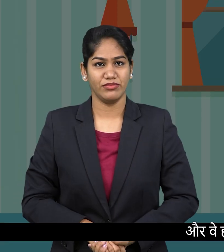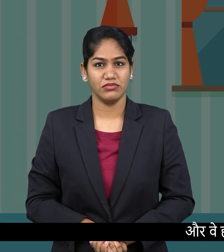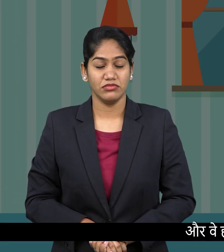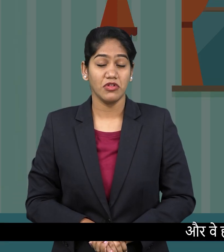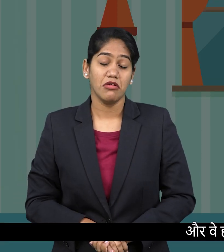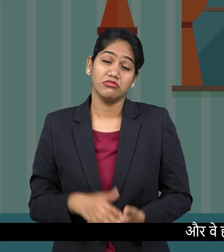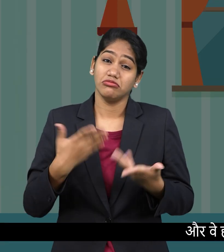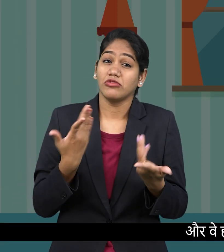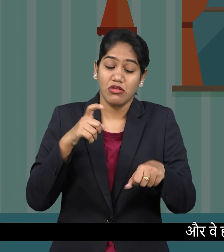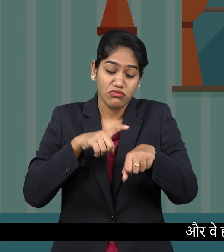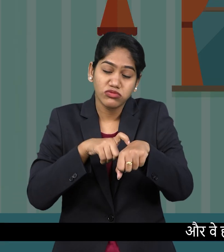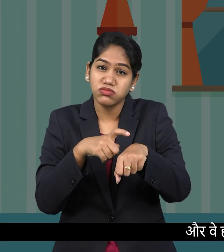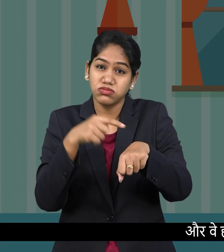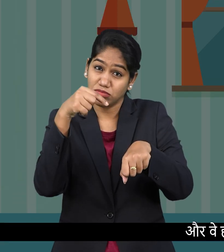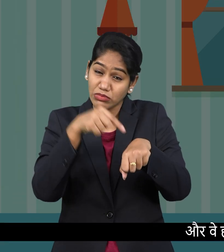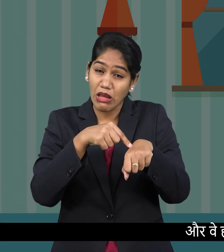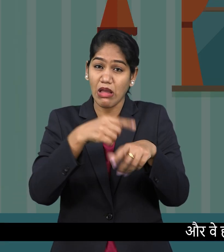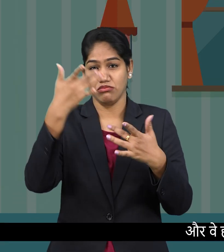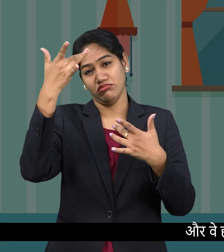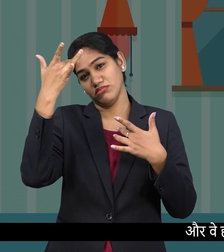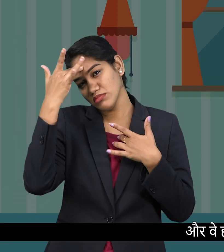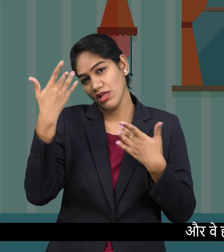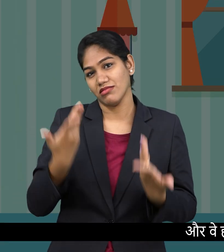और वे हमें बीमार कर सकते हैं।